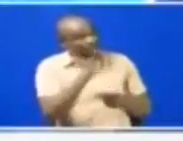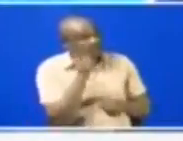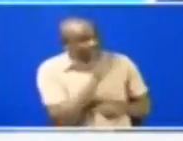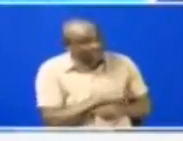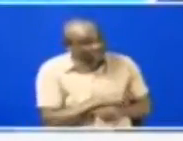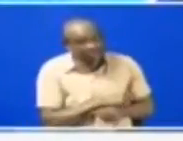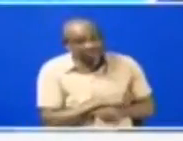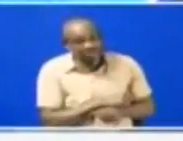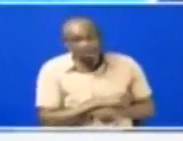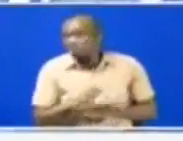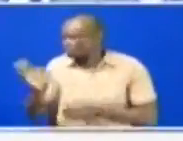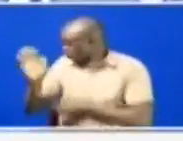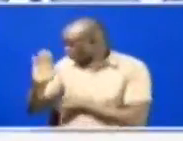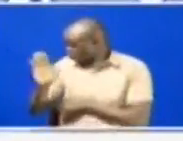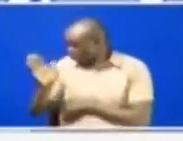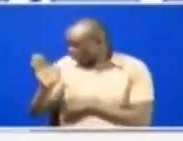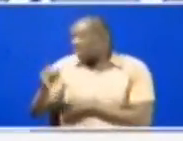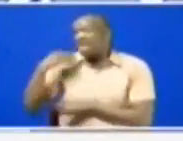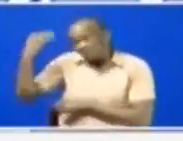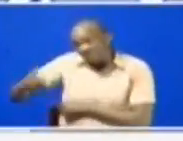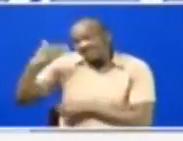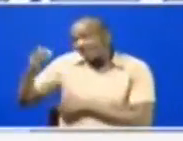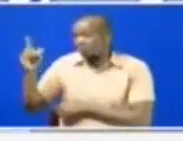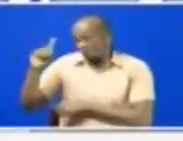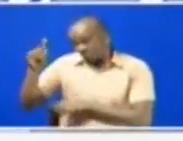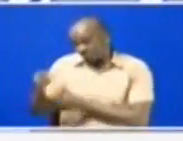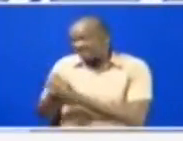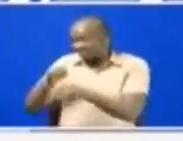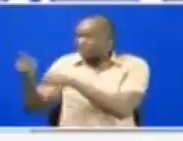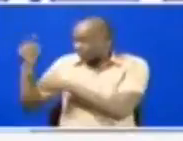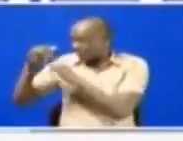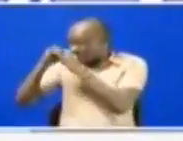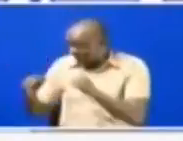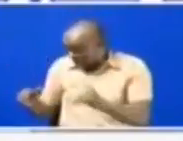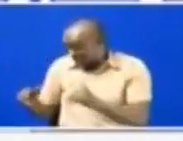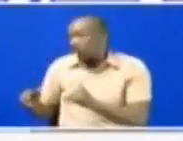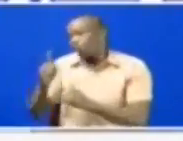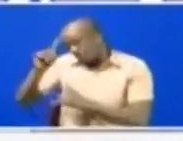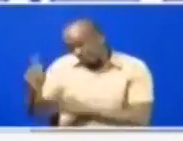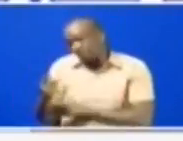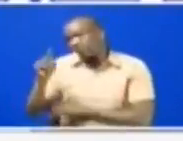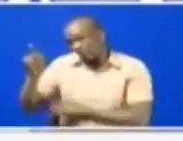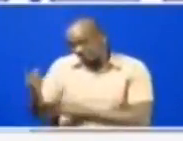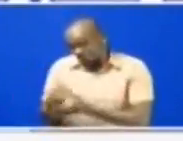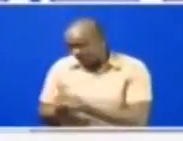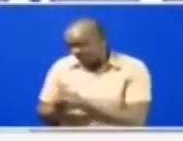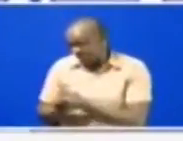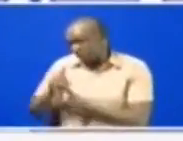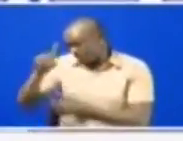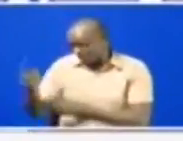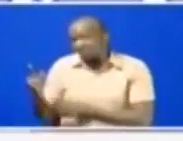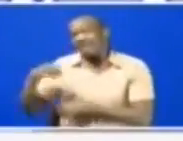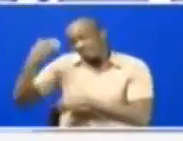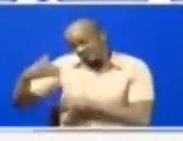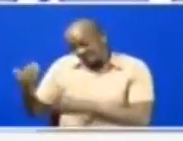1000. Sasa hapana kwa kila siku ulikuwa unasema labda siku ile umeitwa camp. Mm-hmm. Ndio ulikuwa na hiyo kati yetu ilikuwa ni karibu 1000